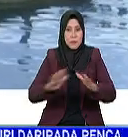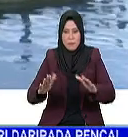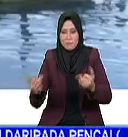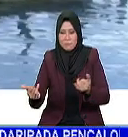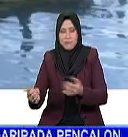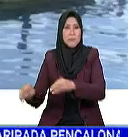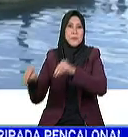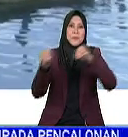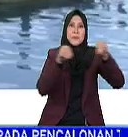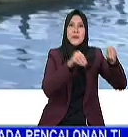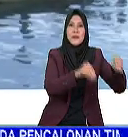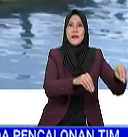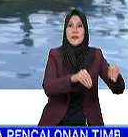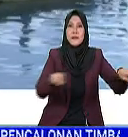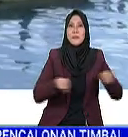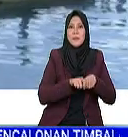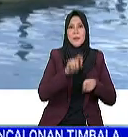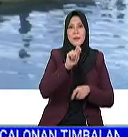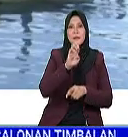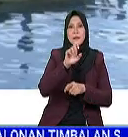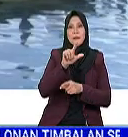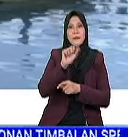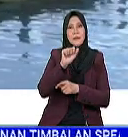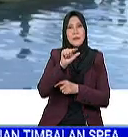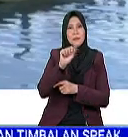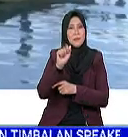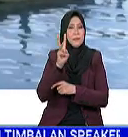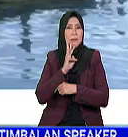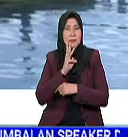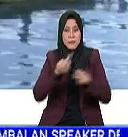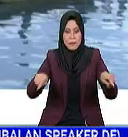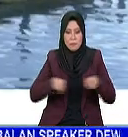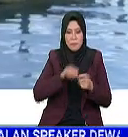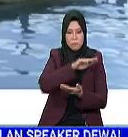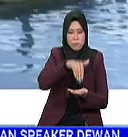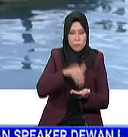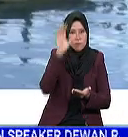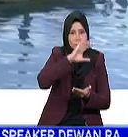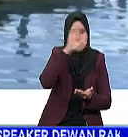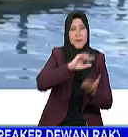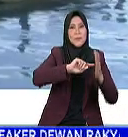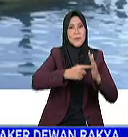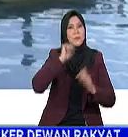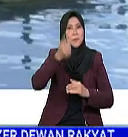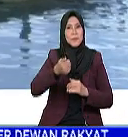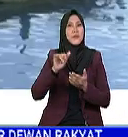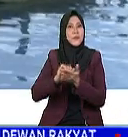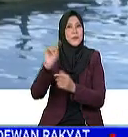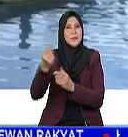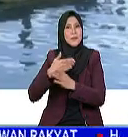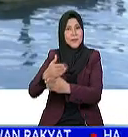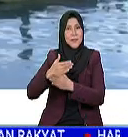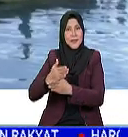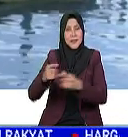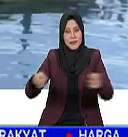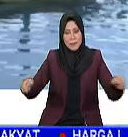berpindah dana kepindahan reggae dimana pusat operasi baru ya Kanebo plas isotop-12 engko sik